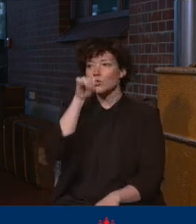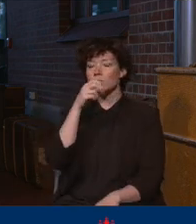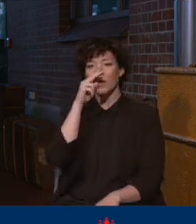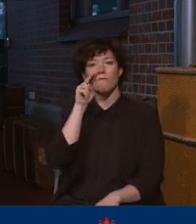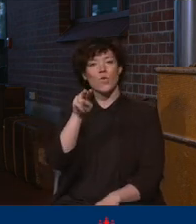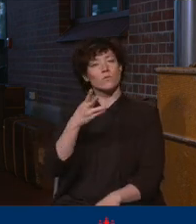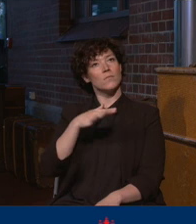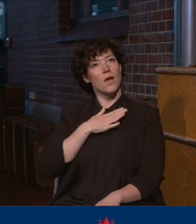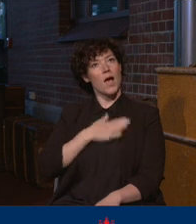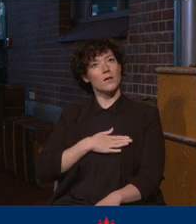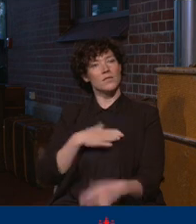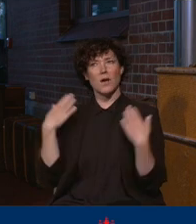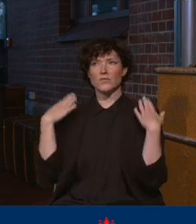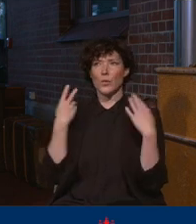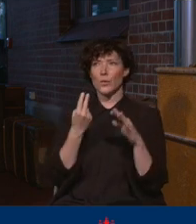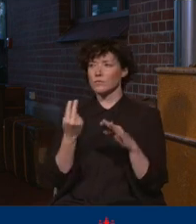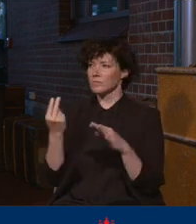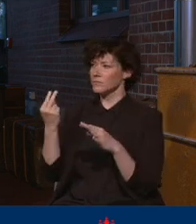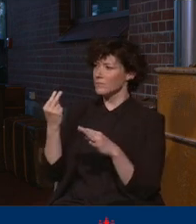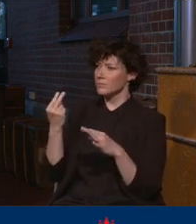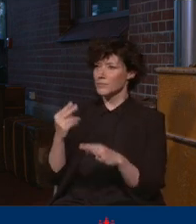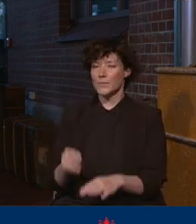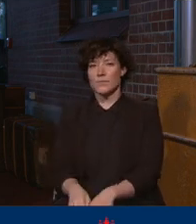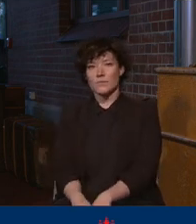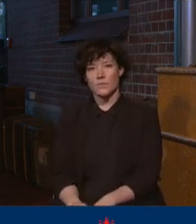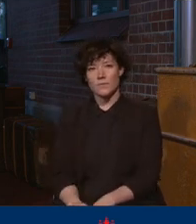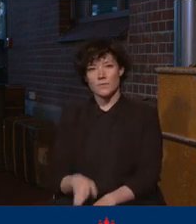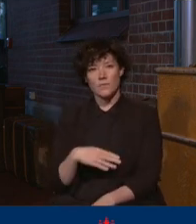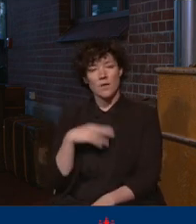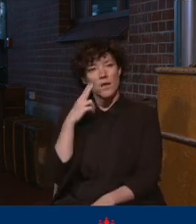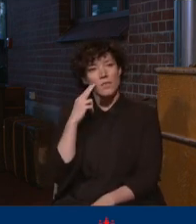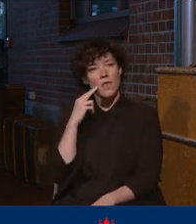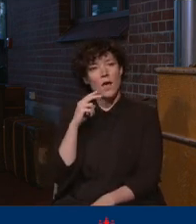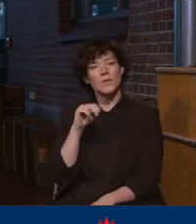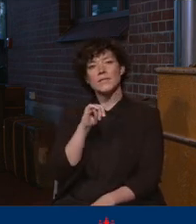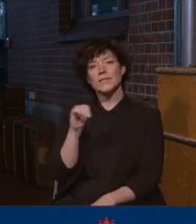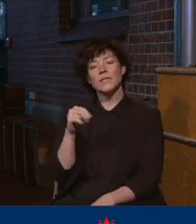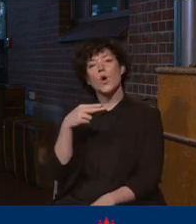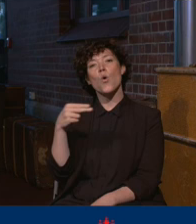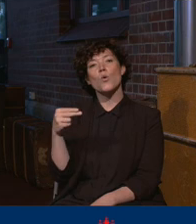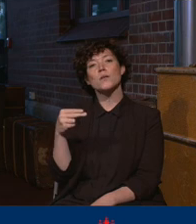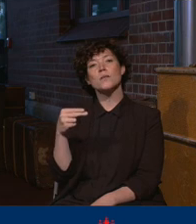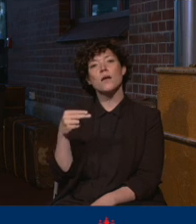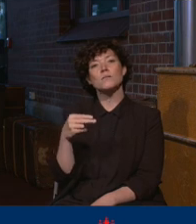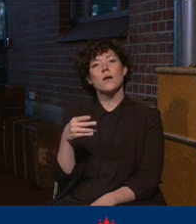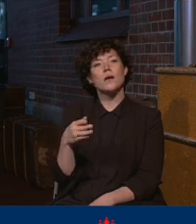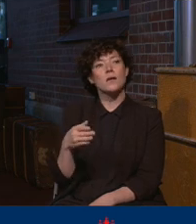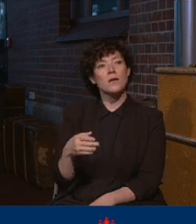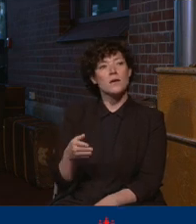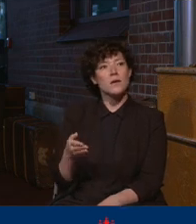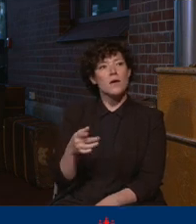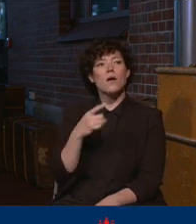irgendwie angenehmer als den rücken zu euch zu drehen mein name ist lisa marie zander ich bin vom mikro polizei und wohnen